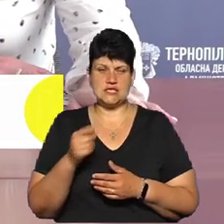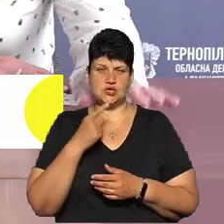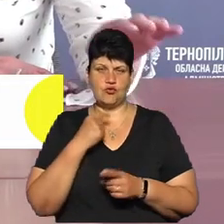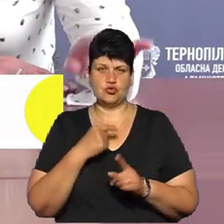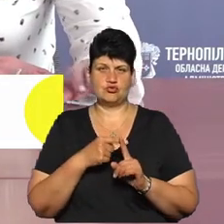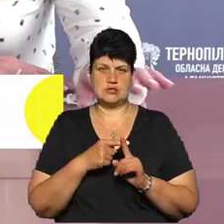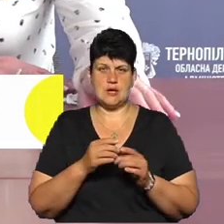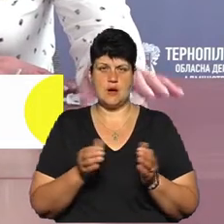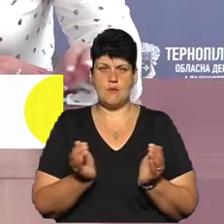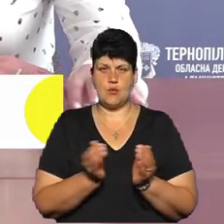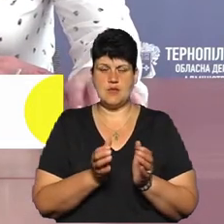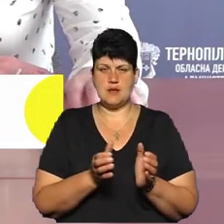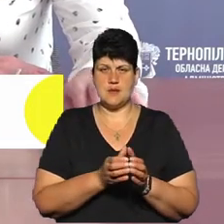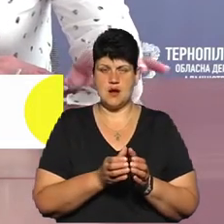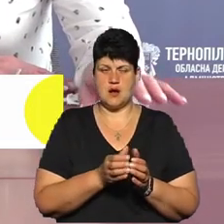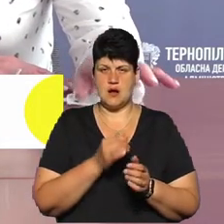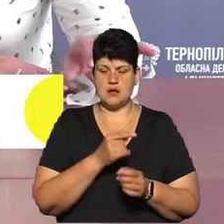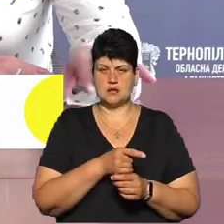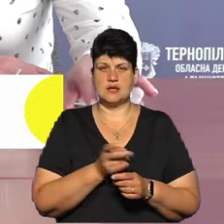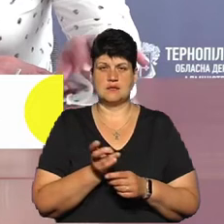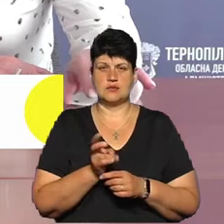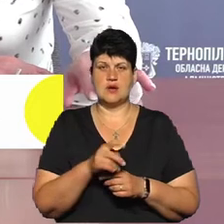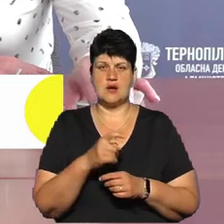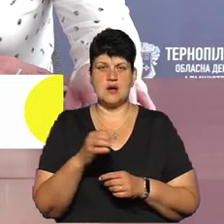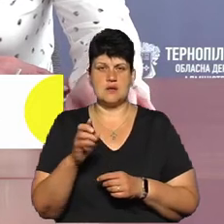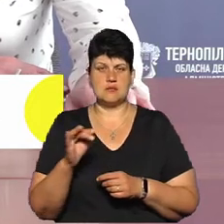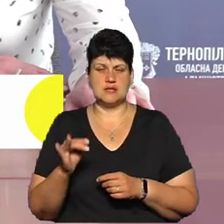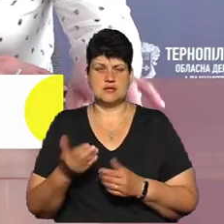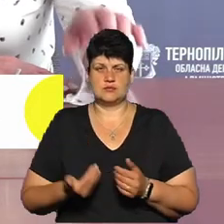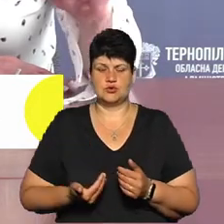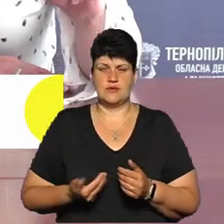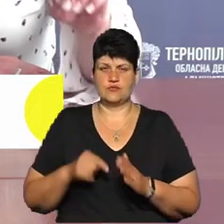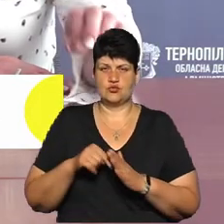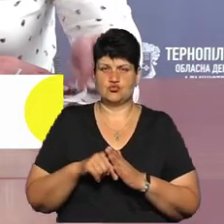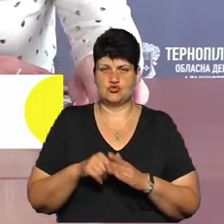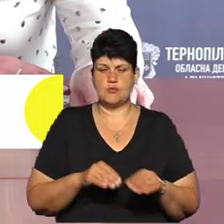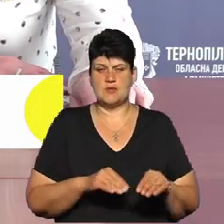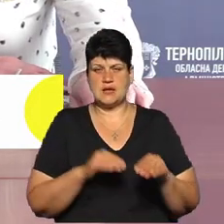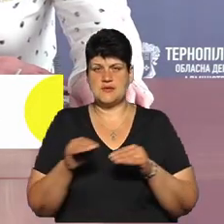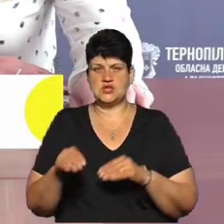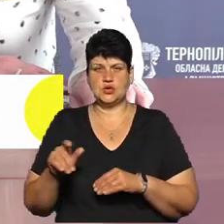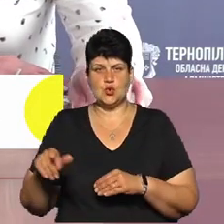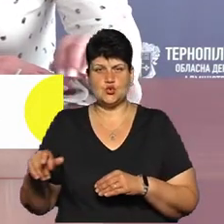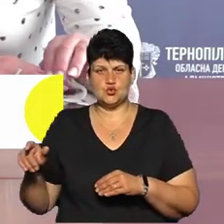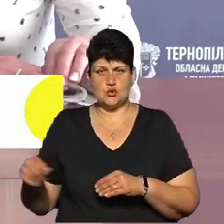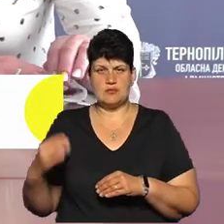Мобільні бригади, які відвідують хаби, де проживають внутрішньо переміщені особи, цікавляться